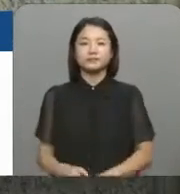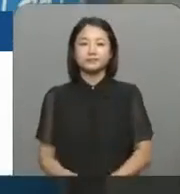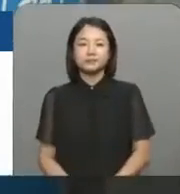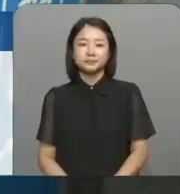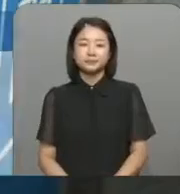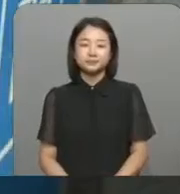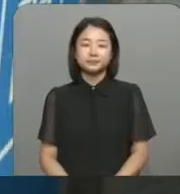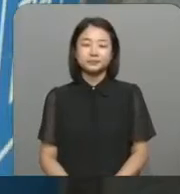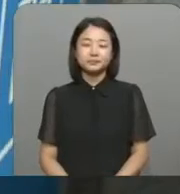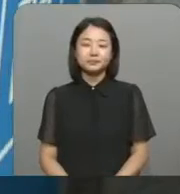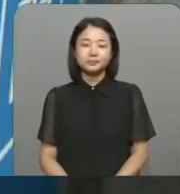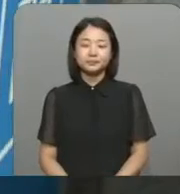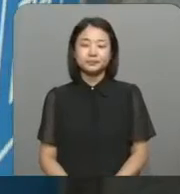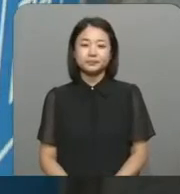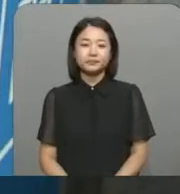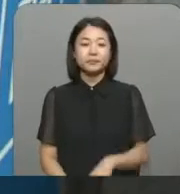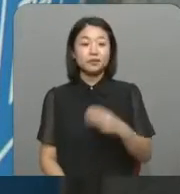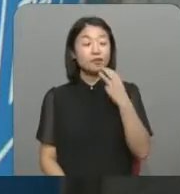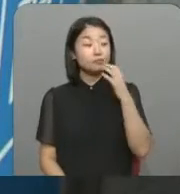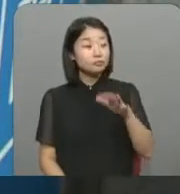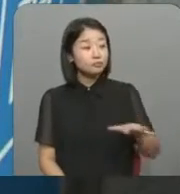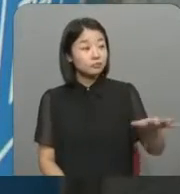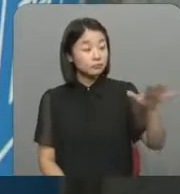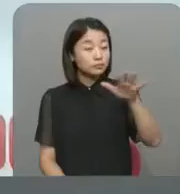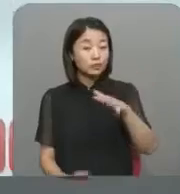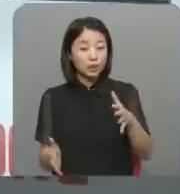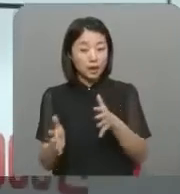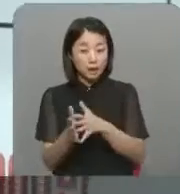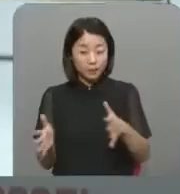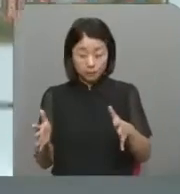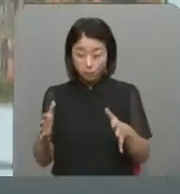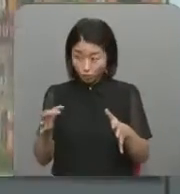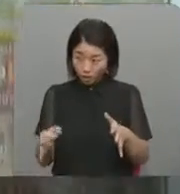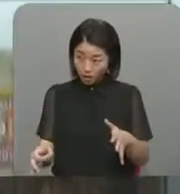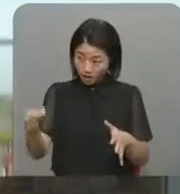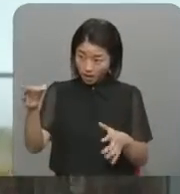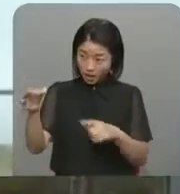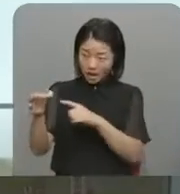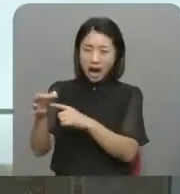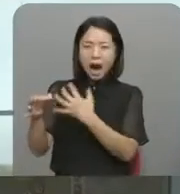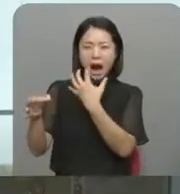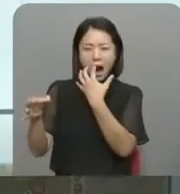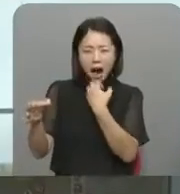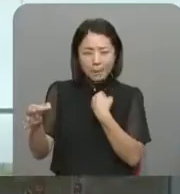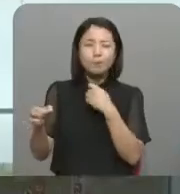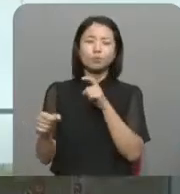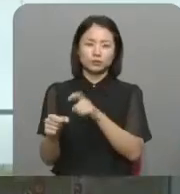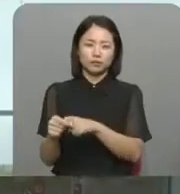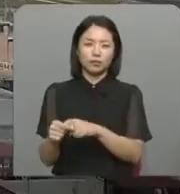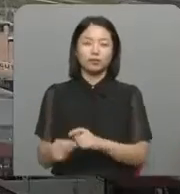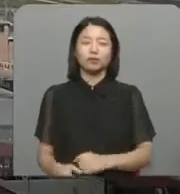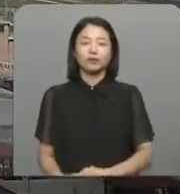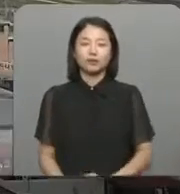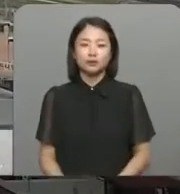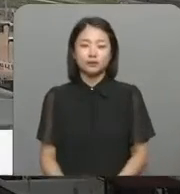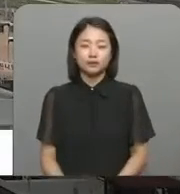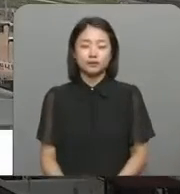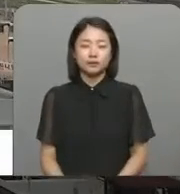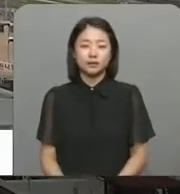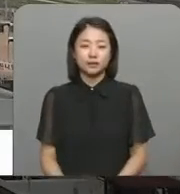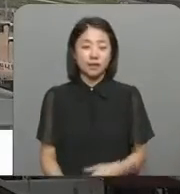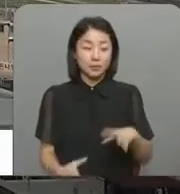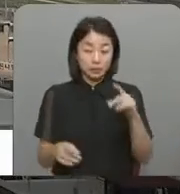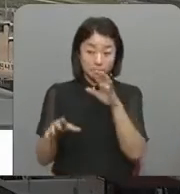됩니다. 이들 외지 투기 세력들은 아파트 호가를 올려놓고 시세 차익을 노리는 경우가 많습니다. 투기